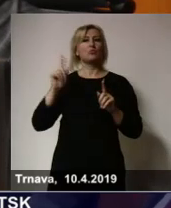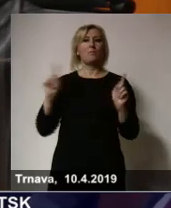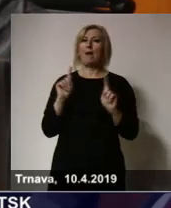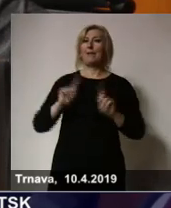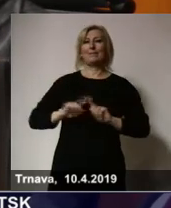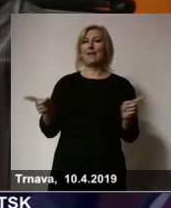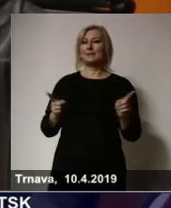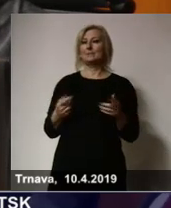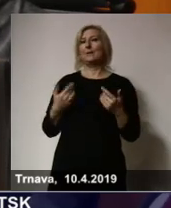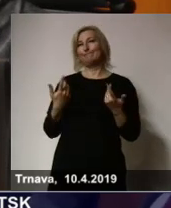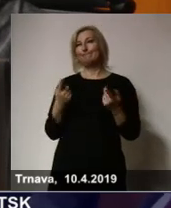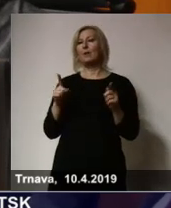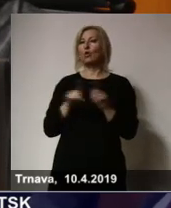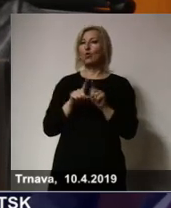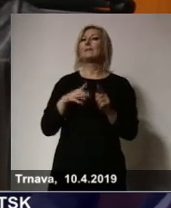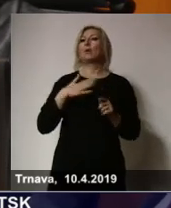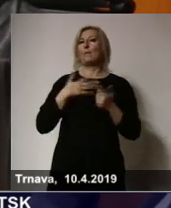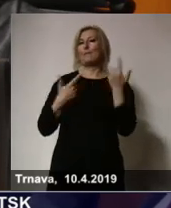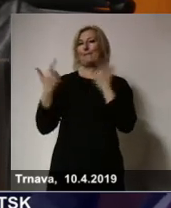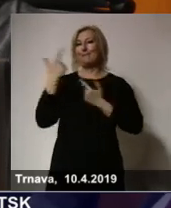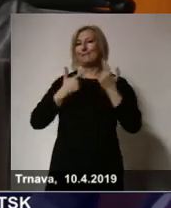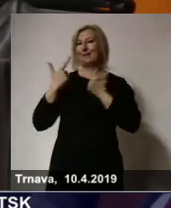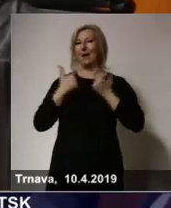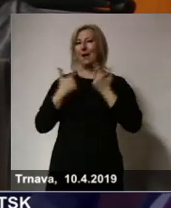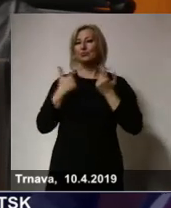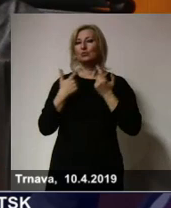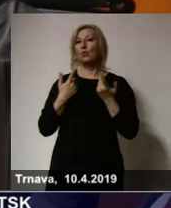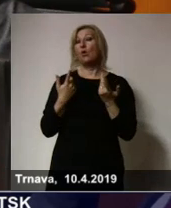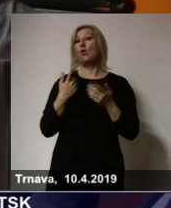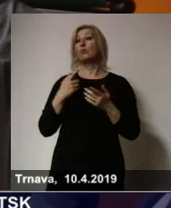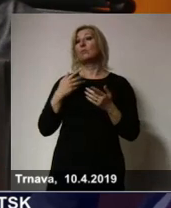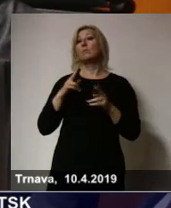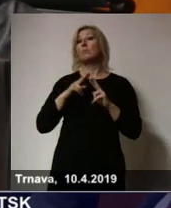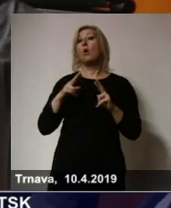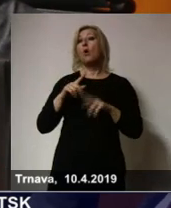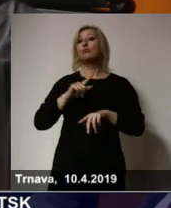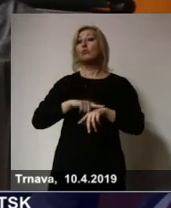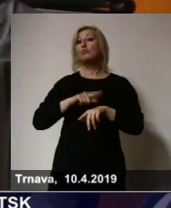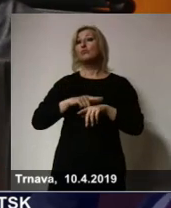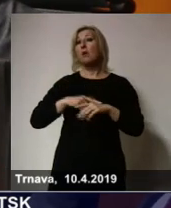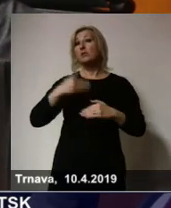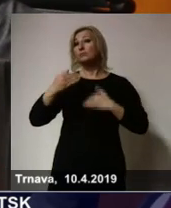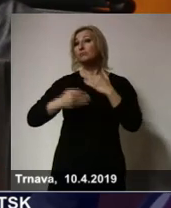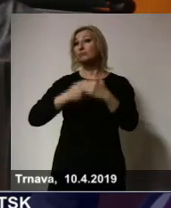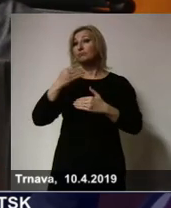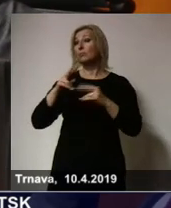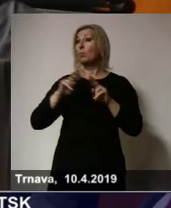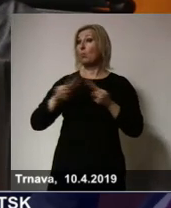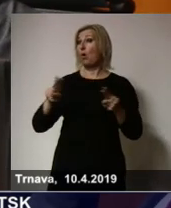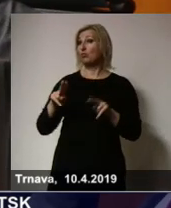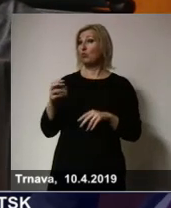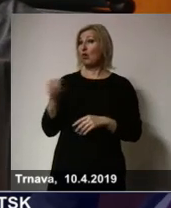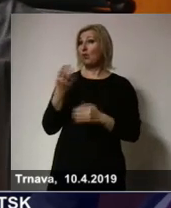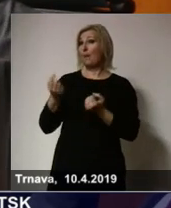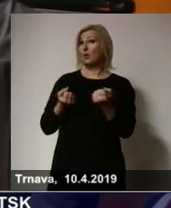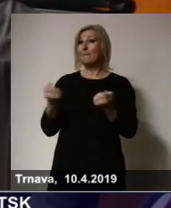že možno niekde a v nejakom čase by bol dobrý a nadaný manažer na